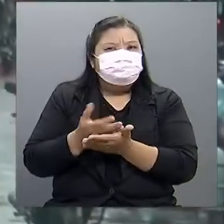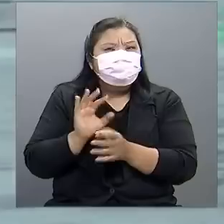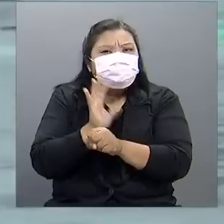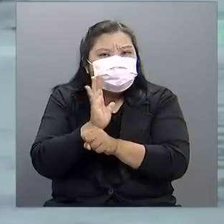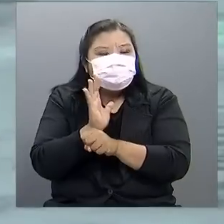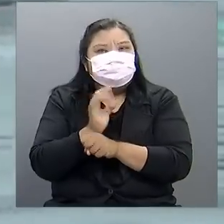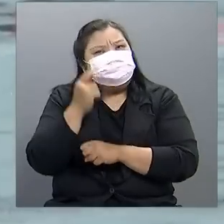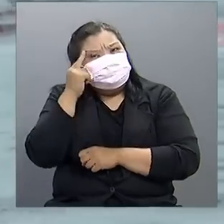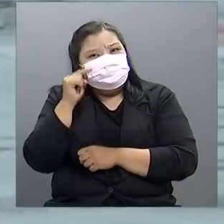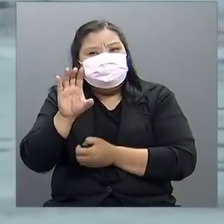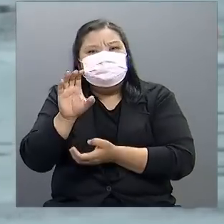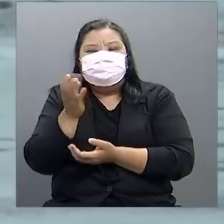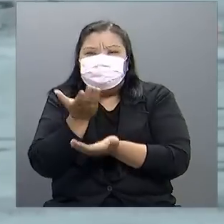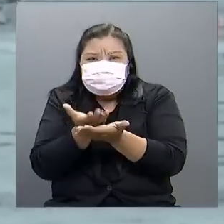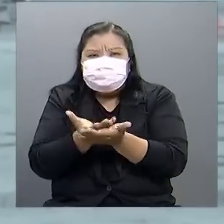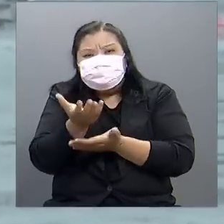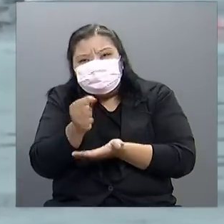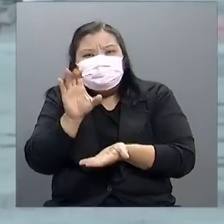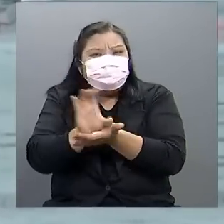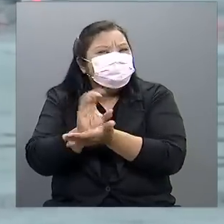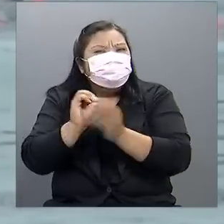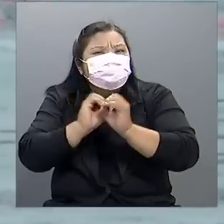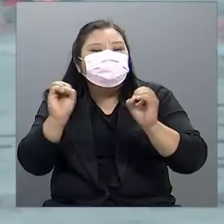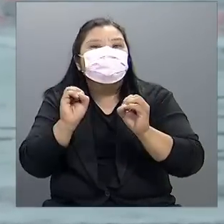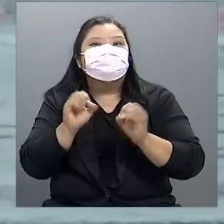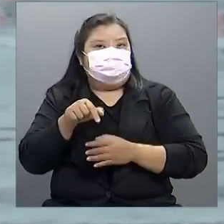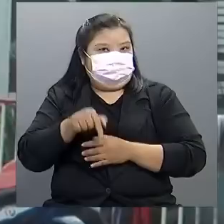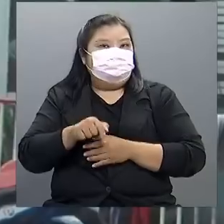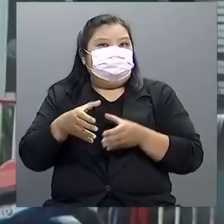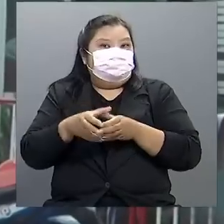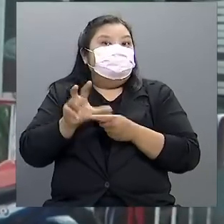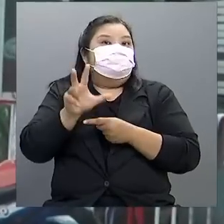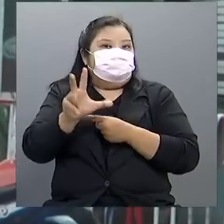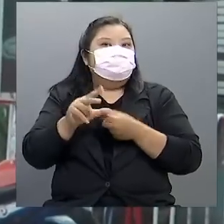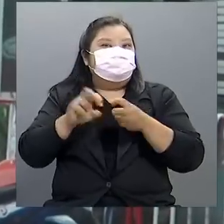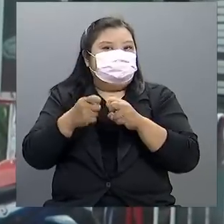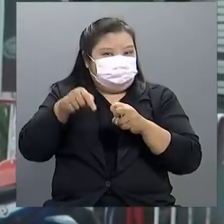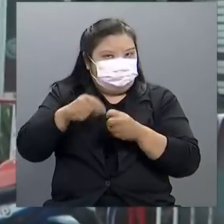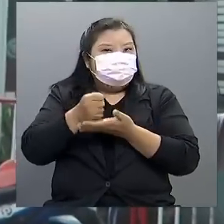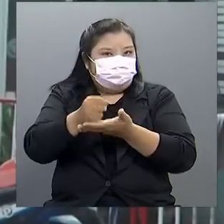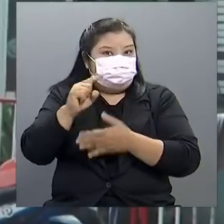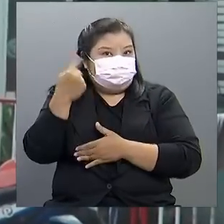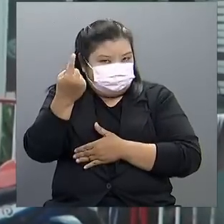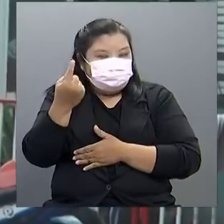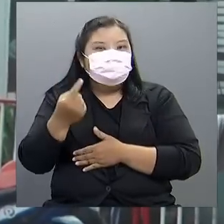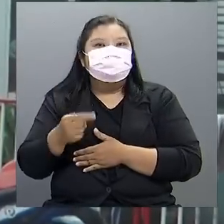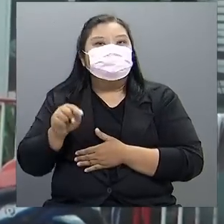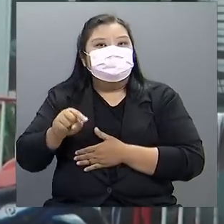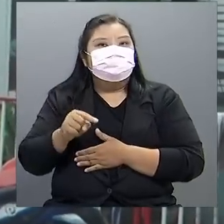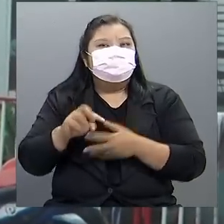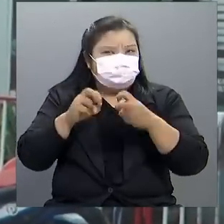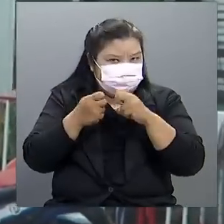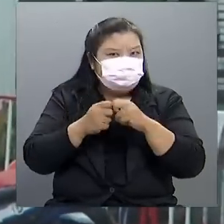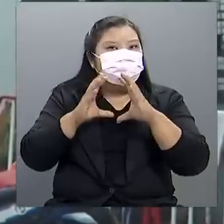idเขามการประชุนขทุๆ 2 สัดา